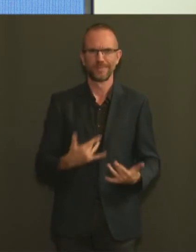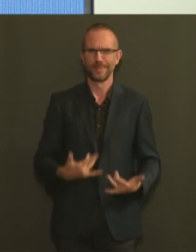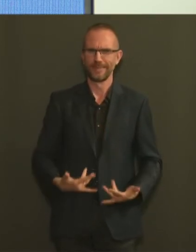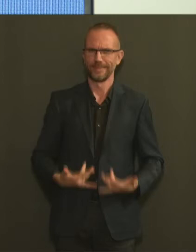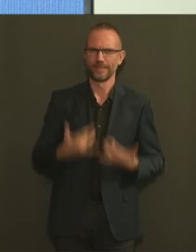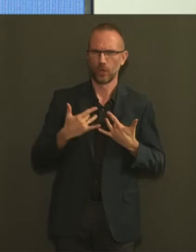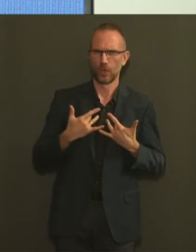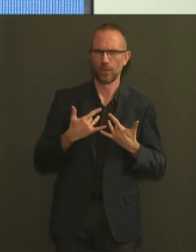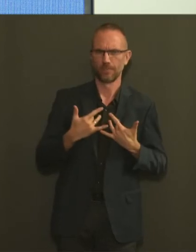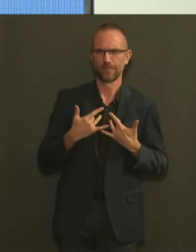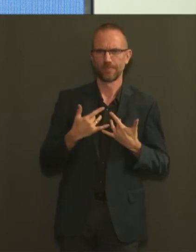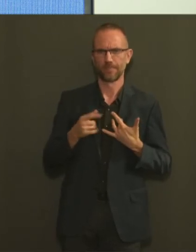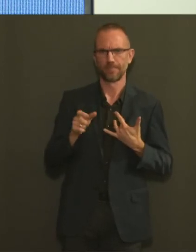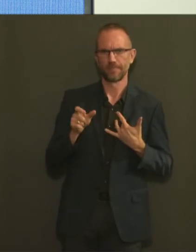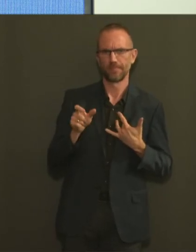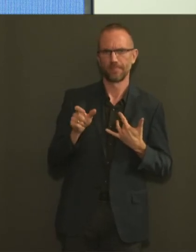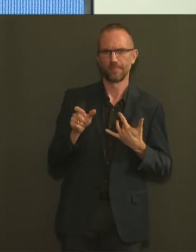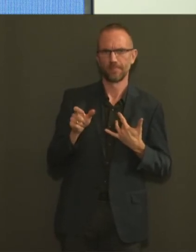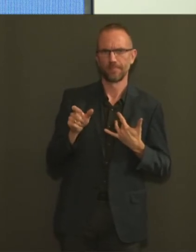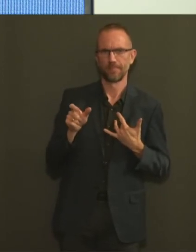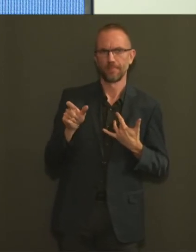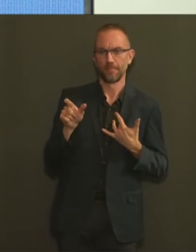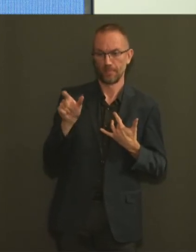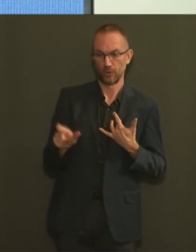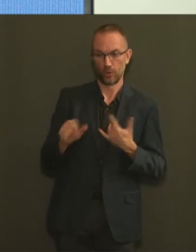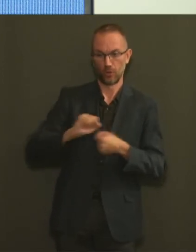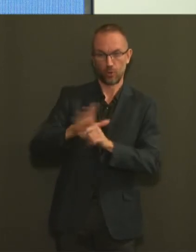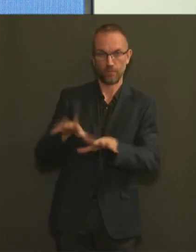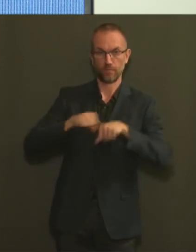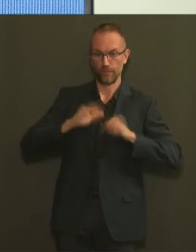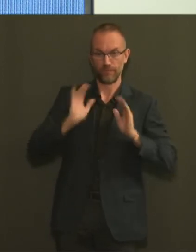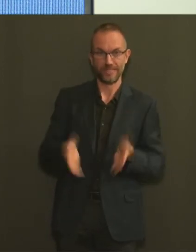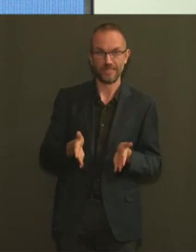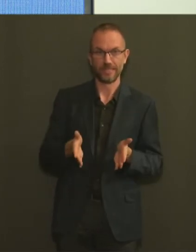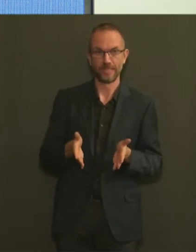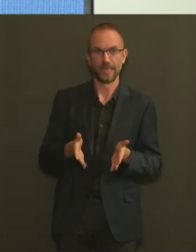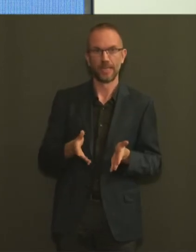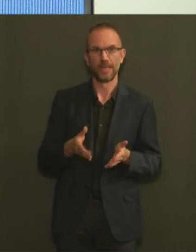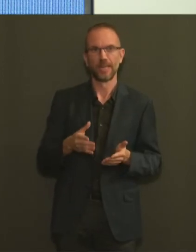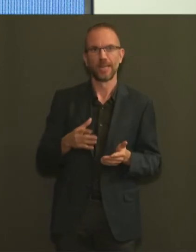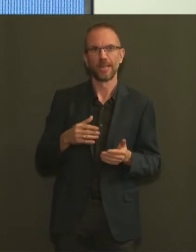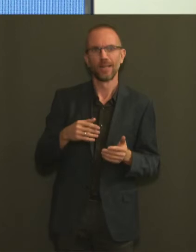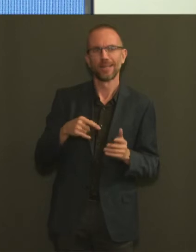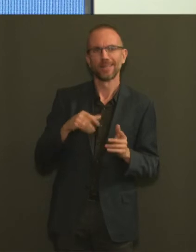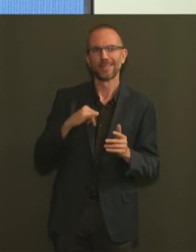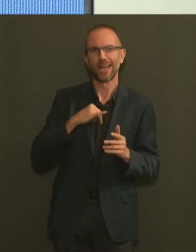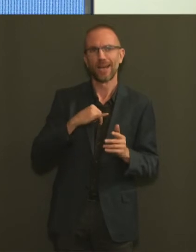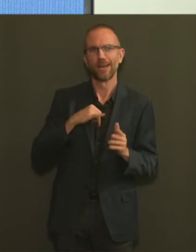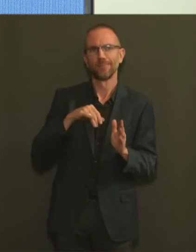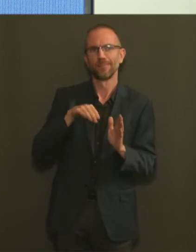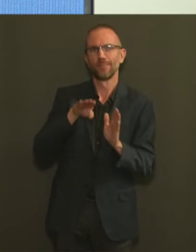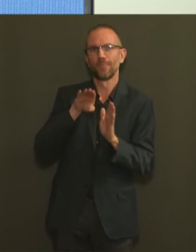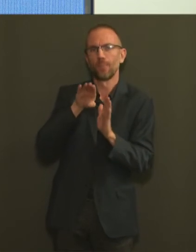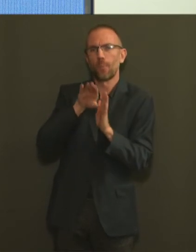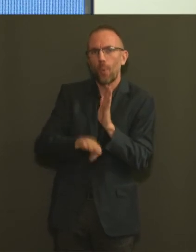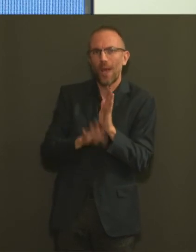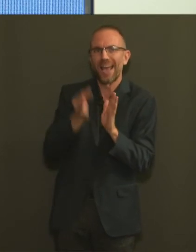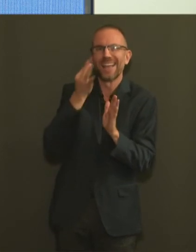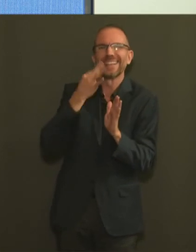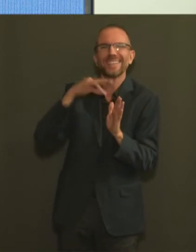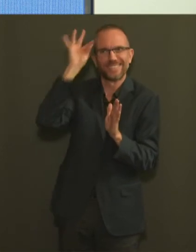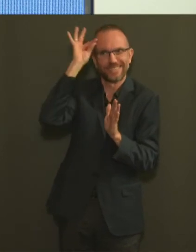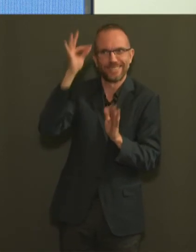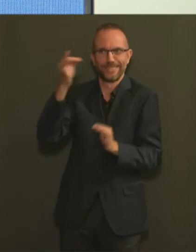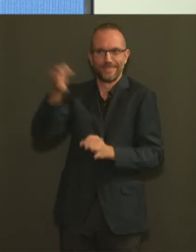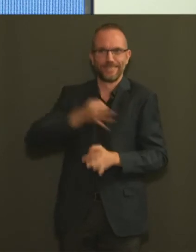parce qu'elles ont pas ou peu de virus qui passent par leur pharynx et qu'il y passe à moins longtemps on peut pas exclure qu'elle puisse